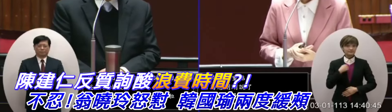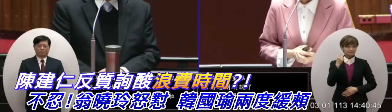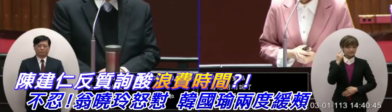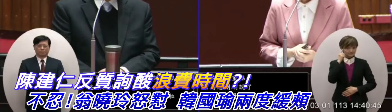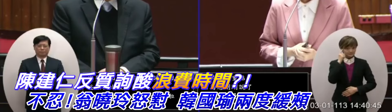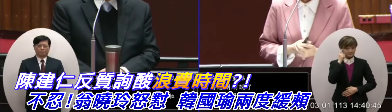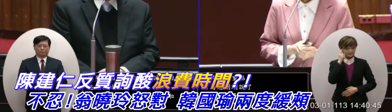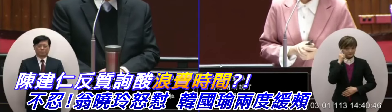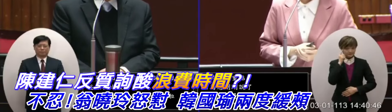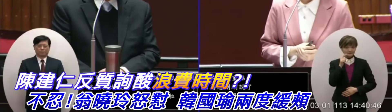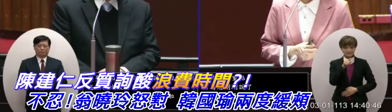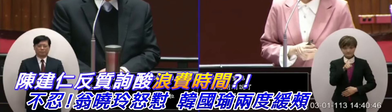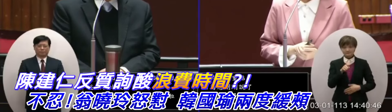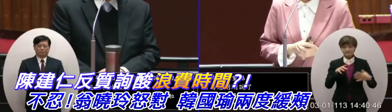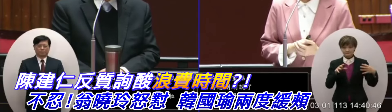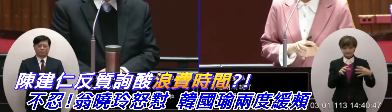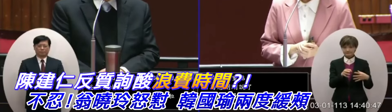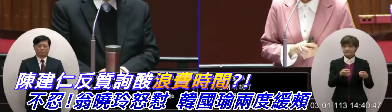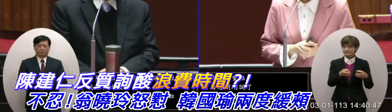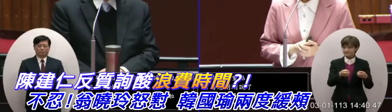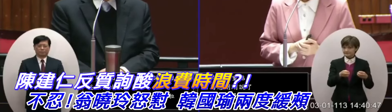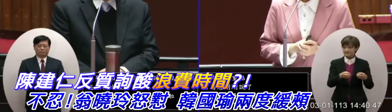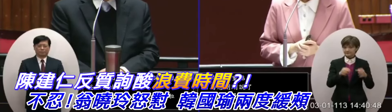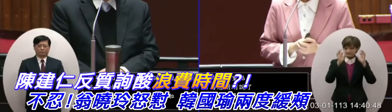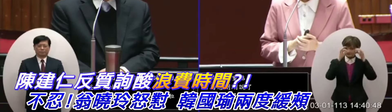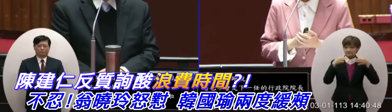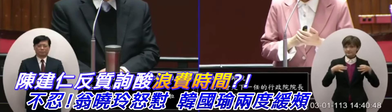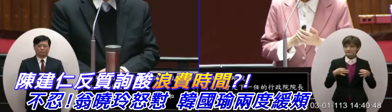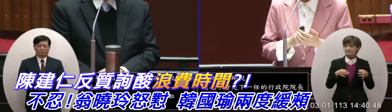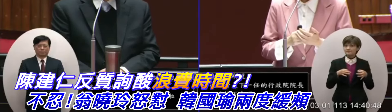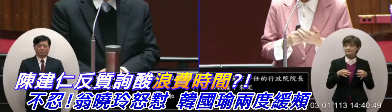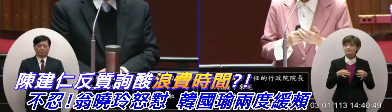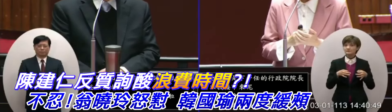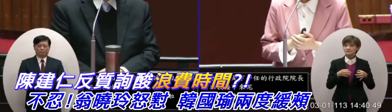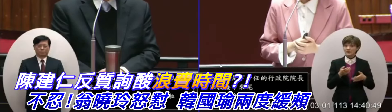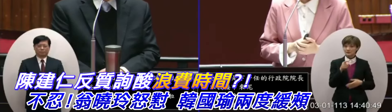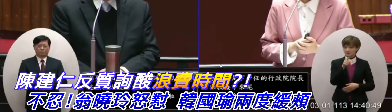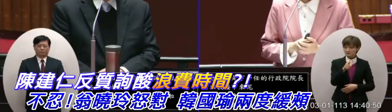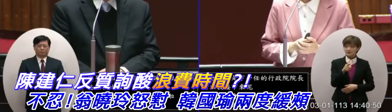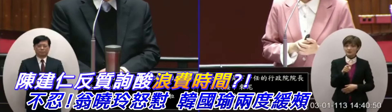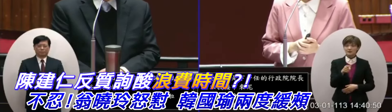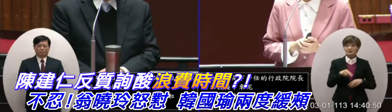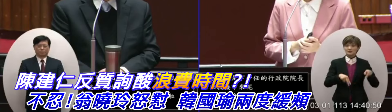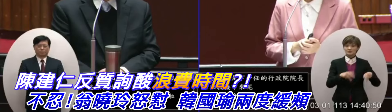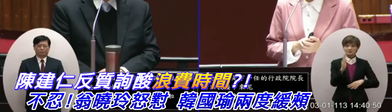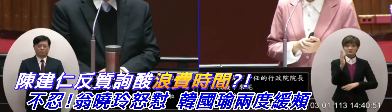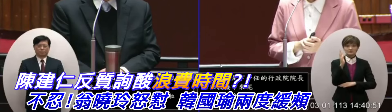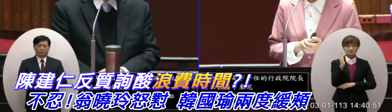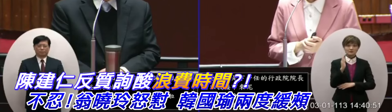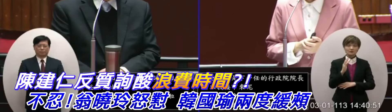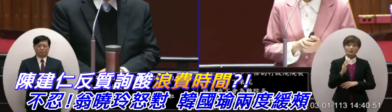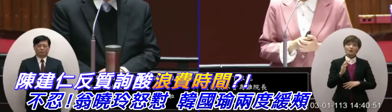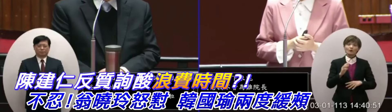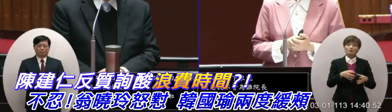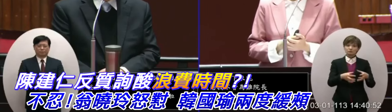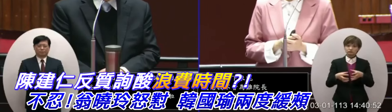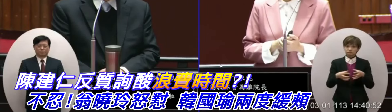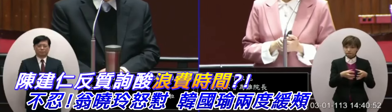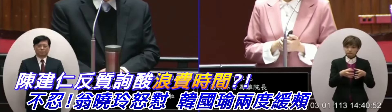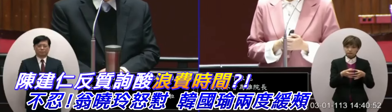长一起来谈谈，来检视您这个行政团队这些年来的施政成